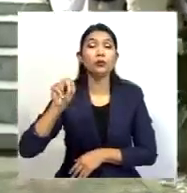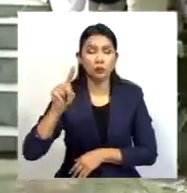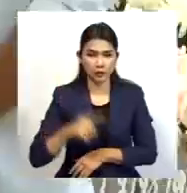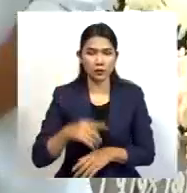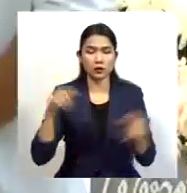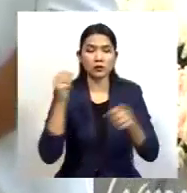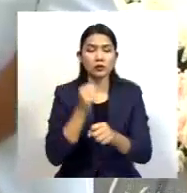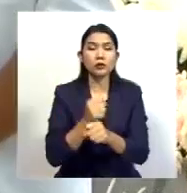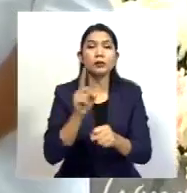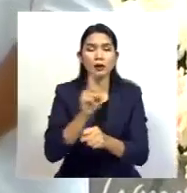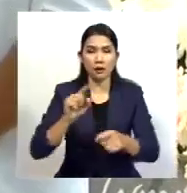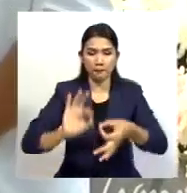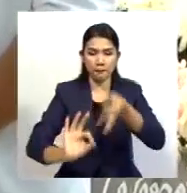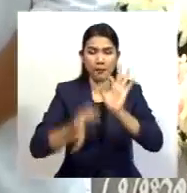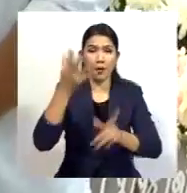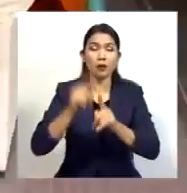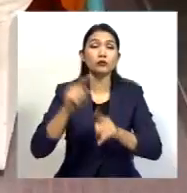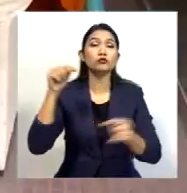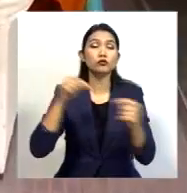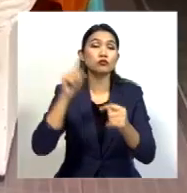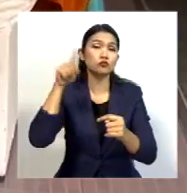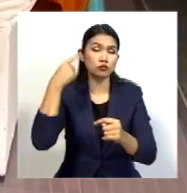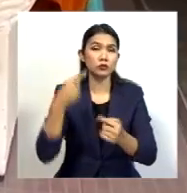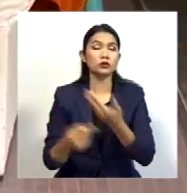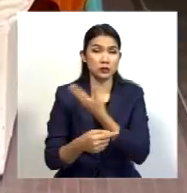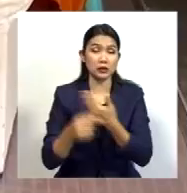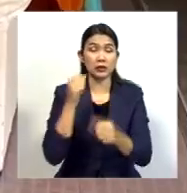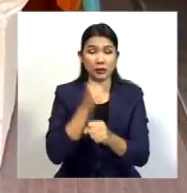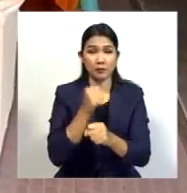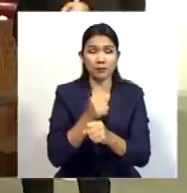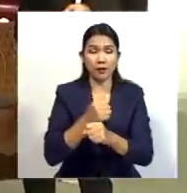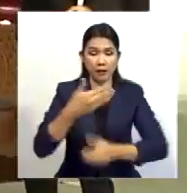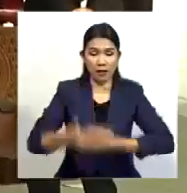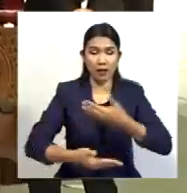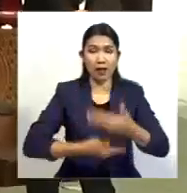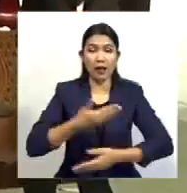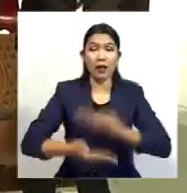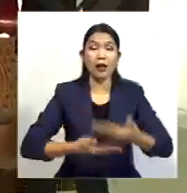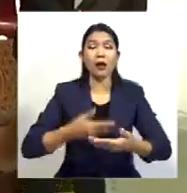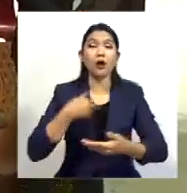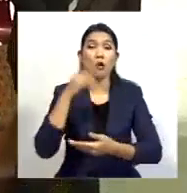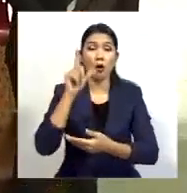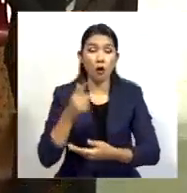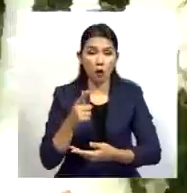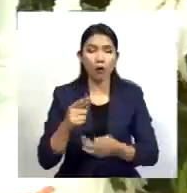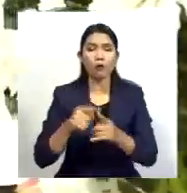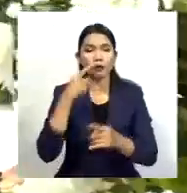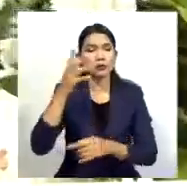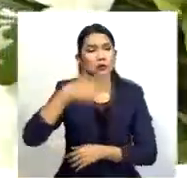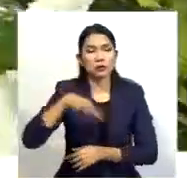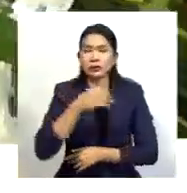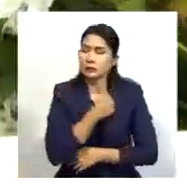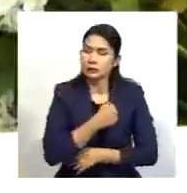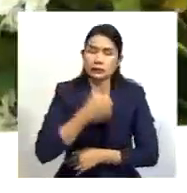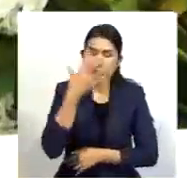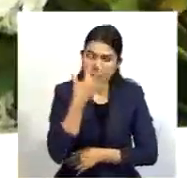ดารัตน์ทองทิพย์พนักงานขายทองร้านทองออโรราบรรยากาศก็เป็นไปด้วยความโศกเศร้าแล้วครับมีญาติพี่น้องและ